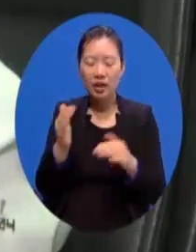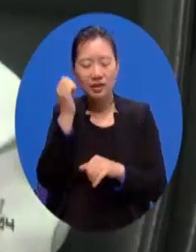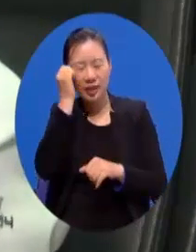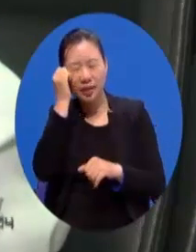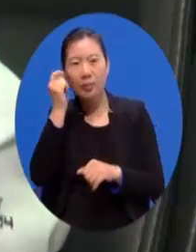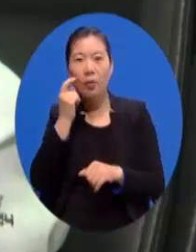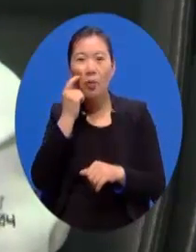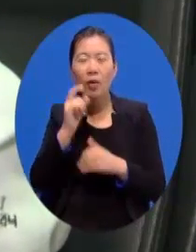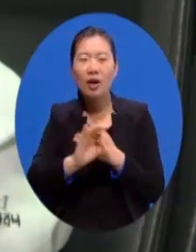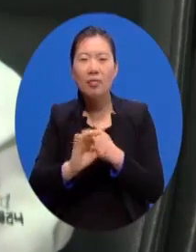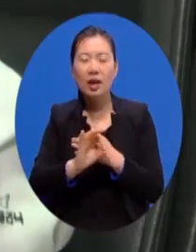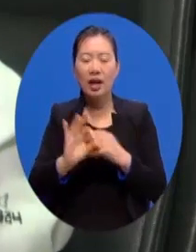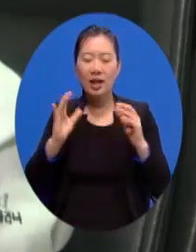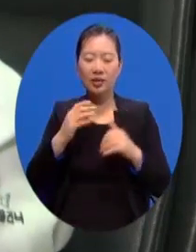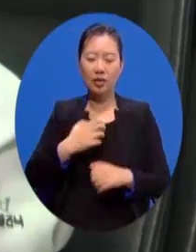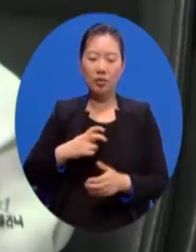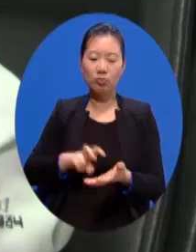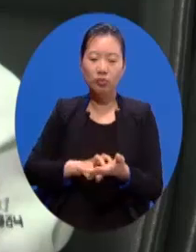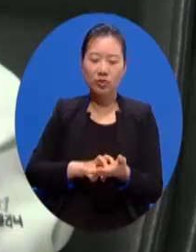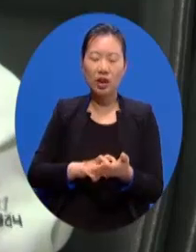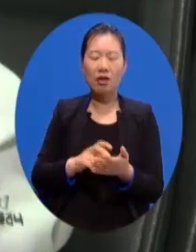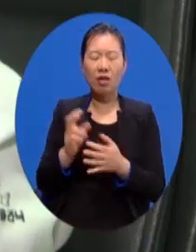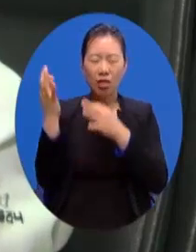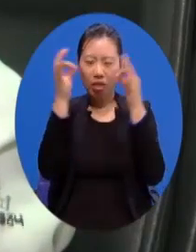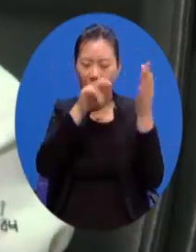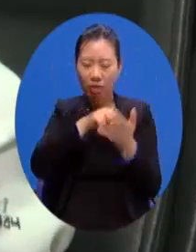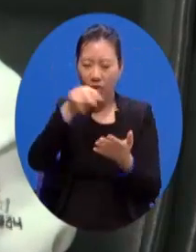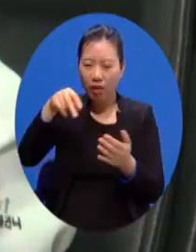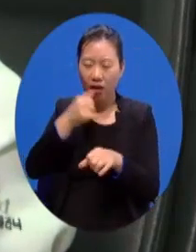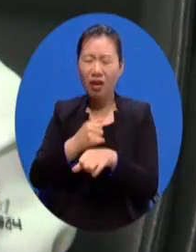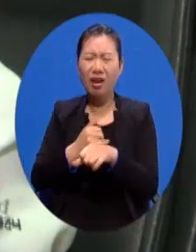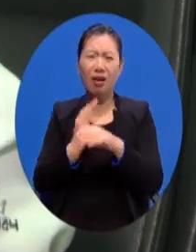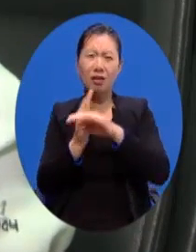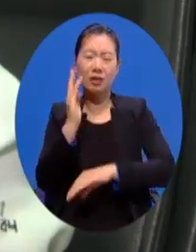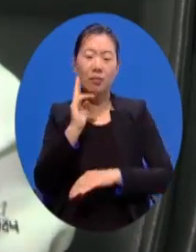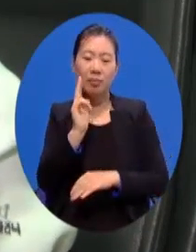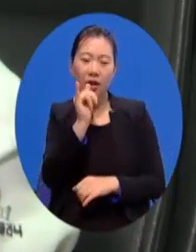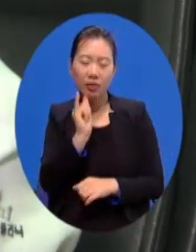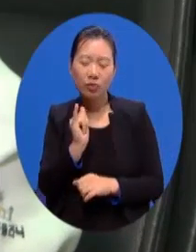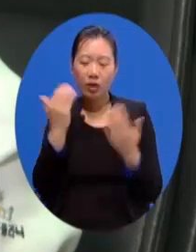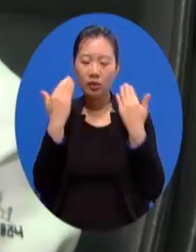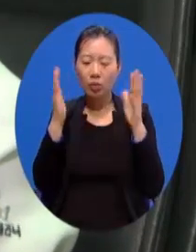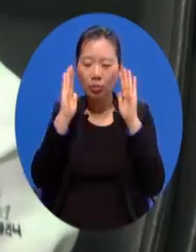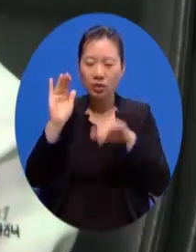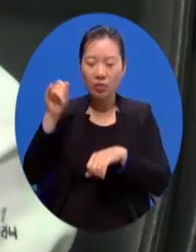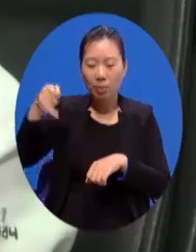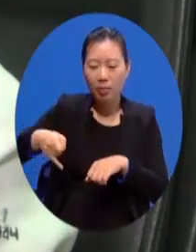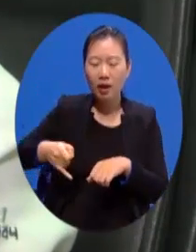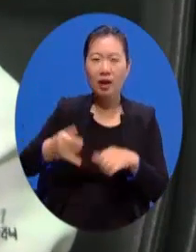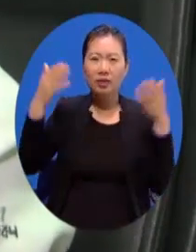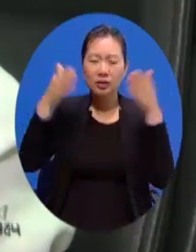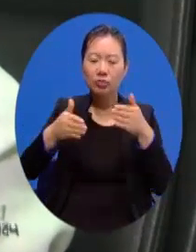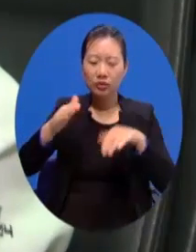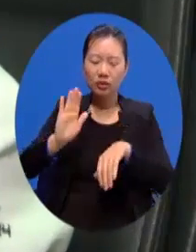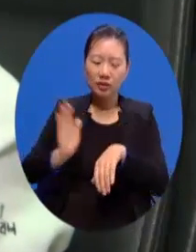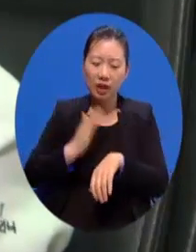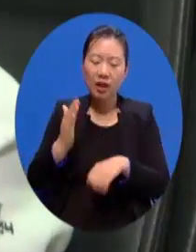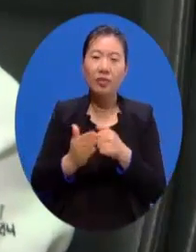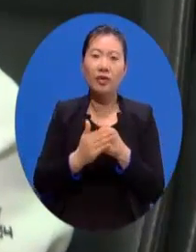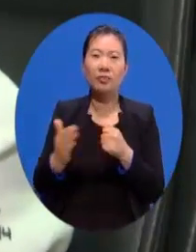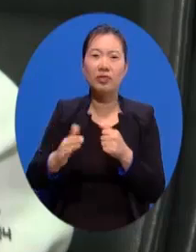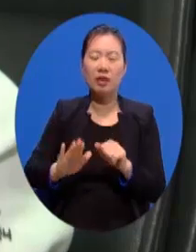못 자면 아이가 불안해지고 산만해지고 과격해지고 학교 공부 잘 못하고 집중 잘 못하고 이런 것들이